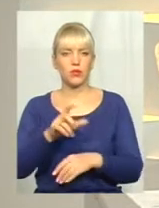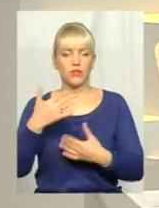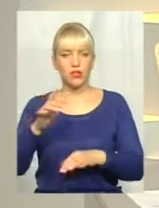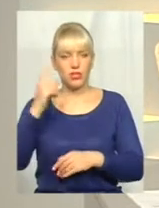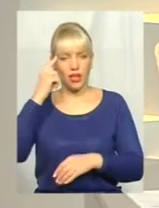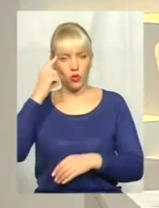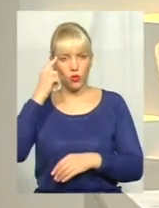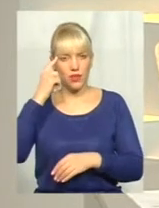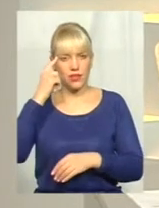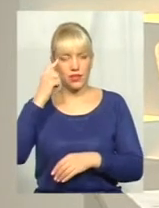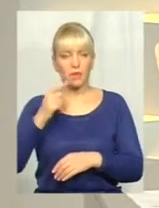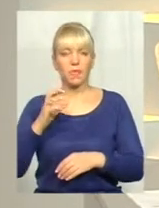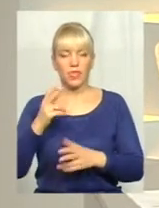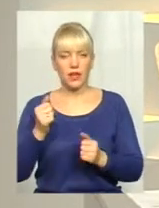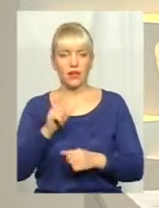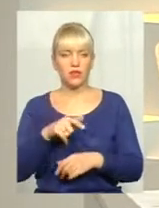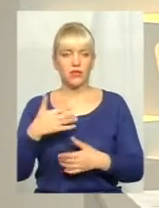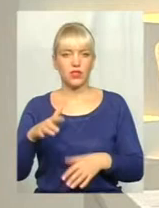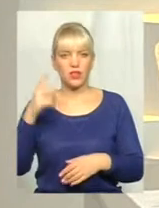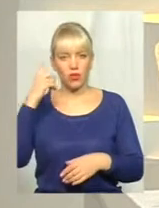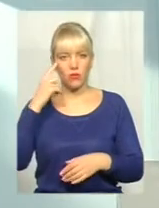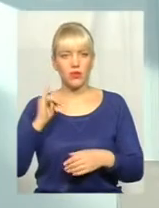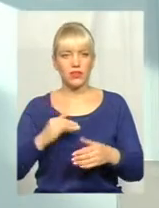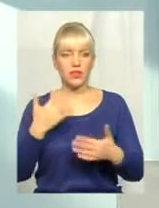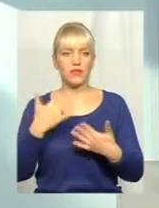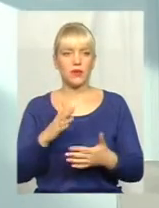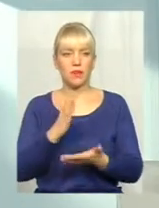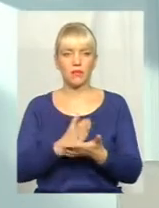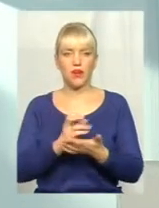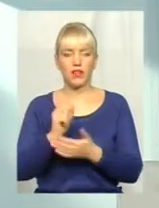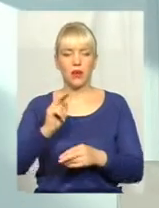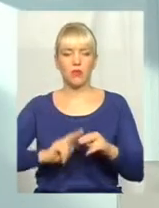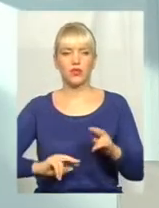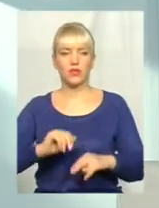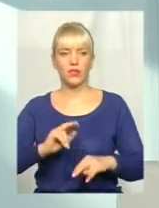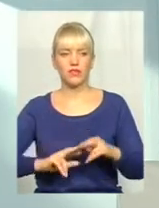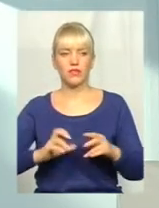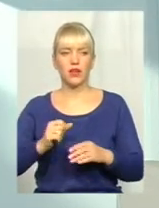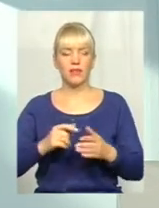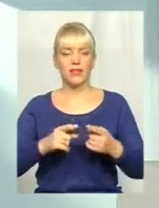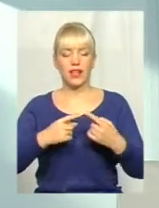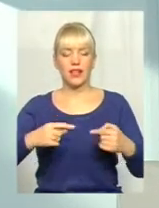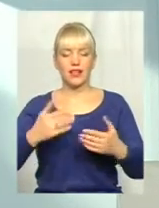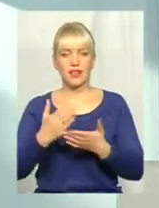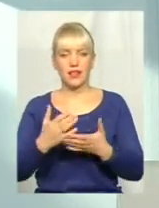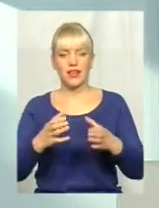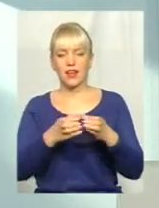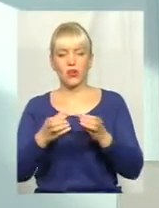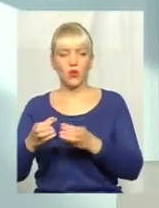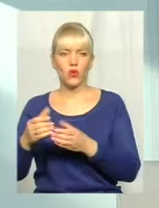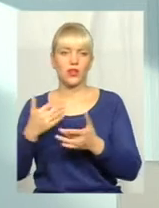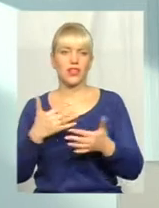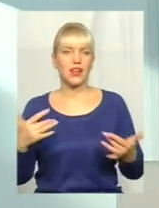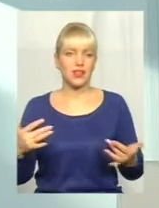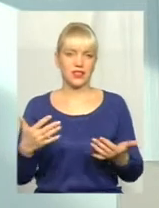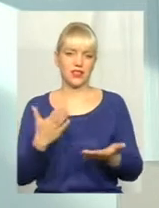Люди задумались і, повірте, от, наприклад, перебуваючи на будівництві, там категорія людей, там різні соціальні